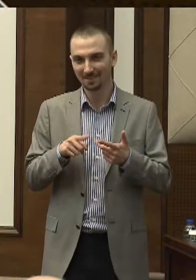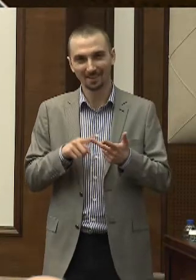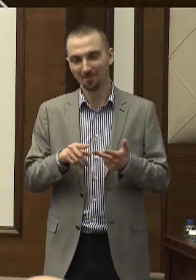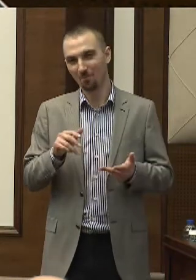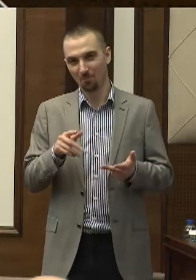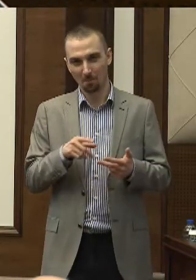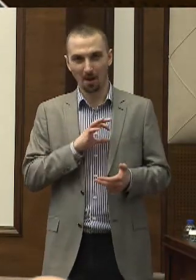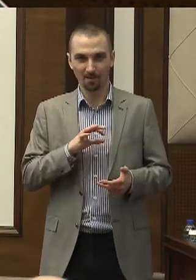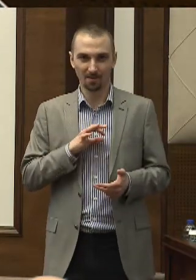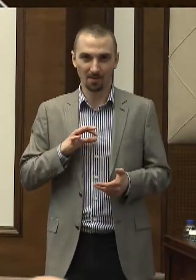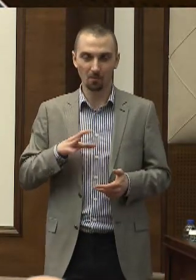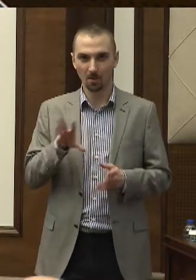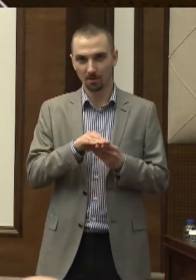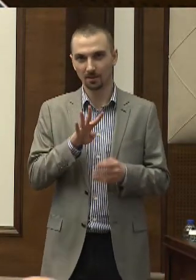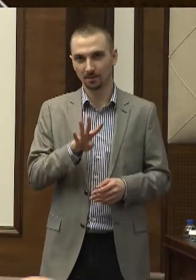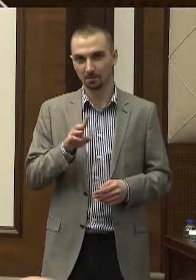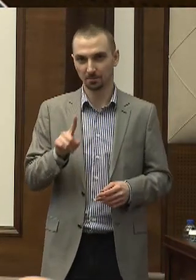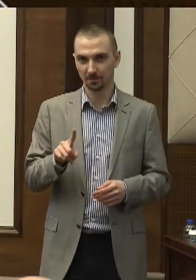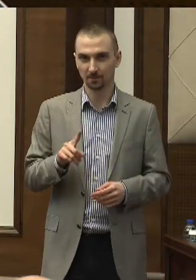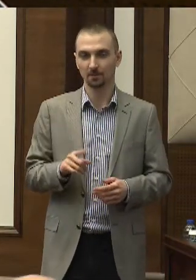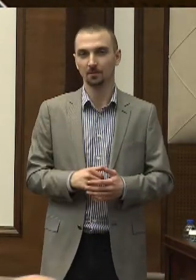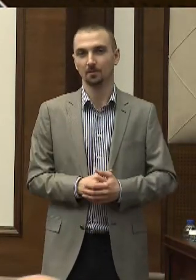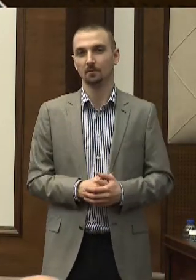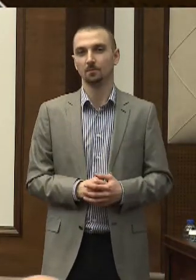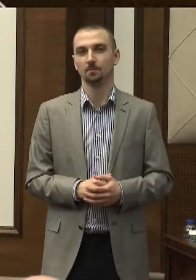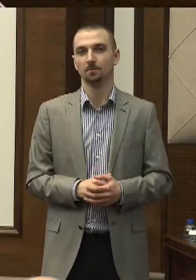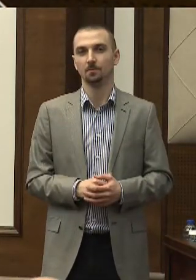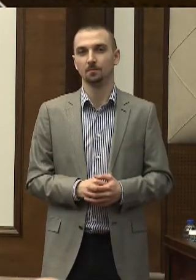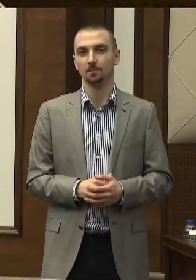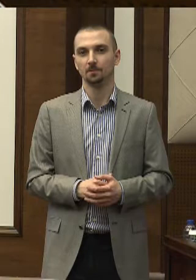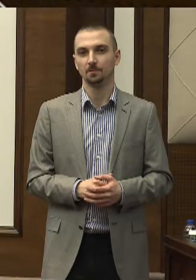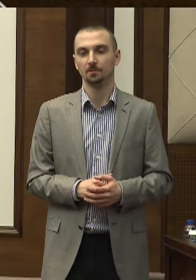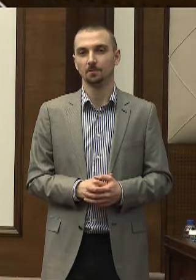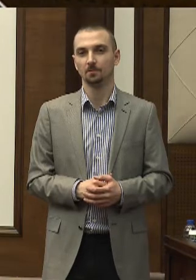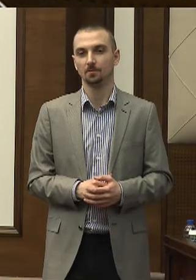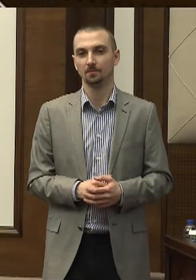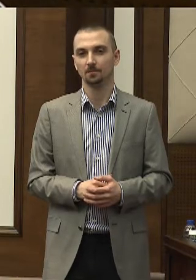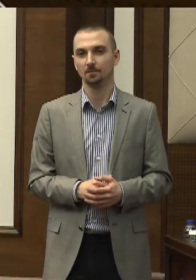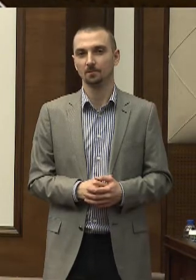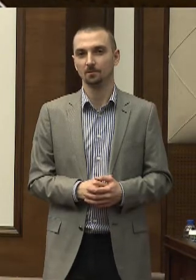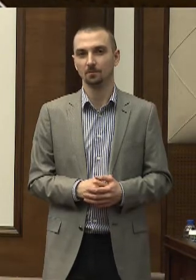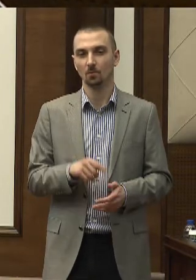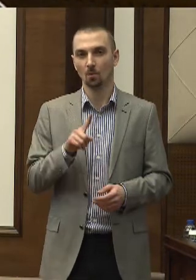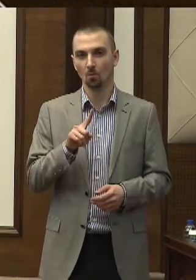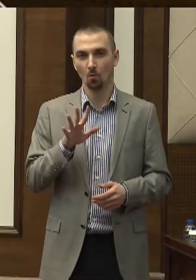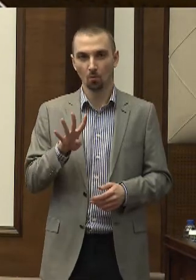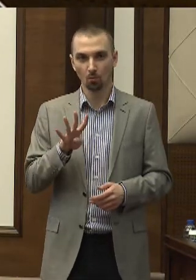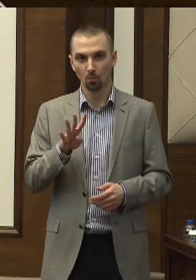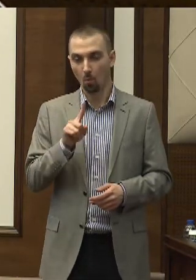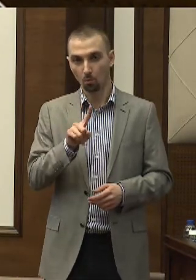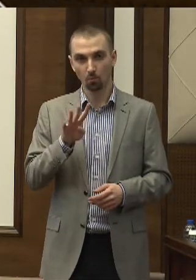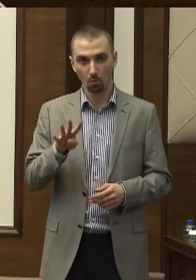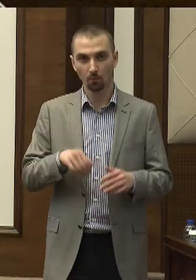1., 2., 3. Ama madalyaların özetini de gönderebilirim. Bundan sonra bu 14 futbol